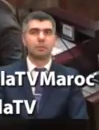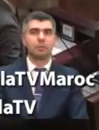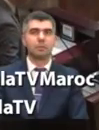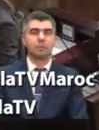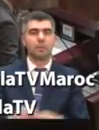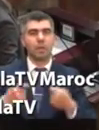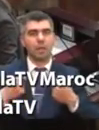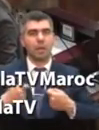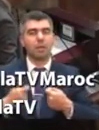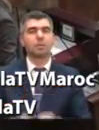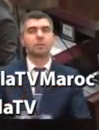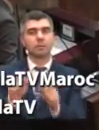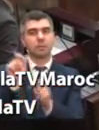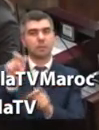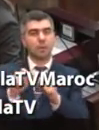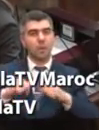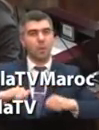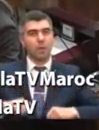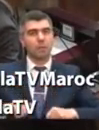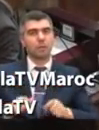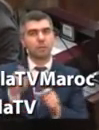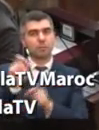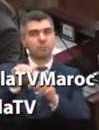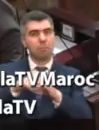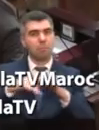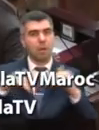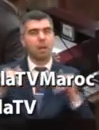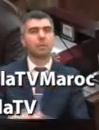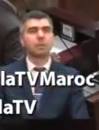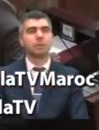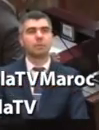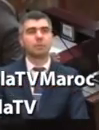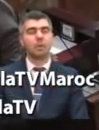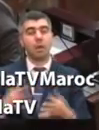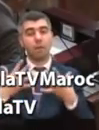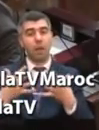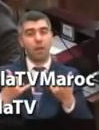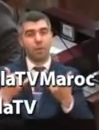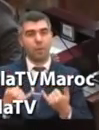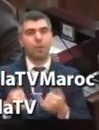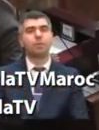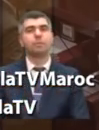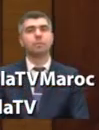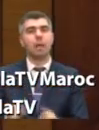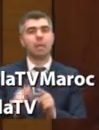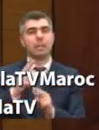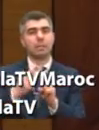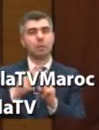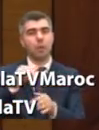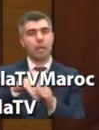السيد الرئيس، السيدان الوزيرين، السيدات والسادة النواب المحترمين، يشرفني أن أتناول الكلمة باسم الفريق